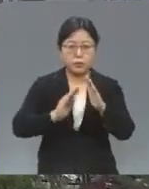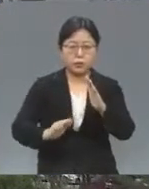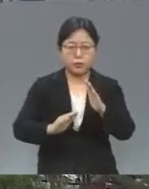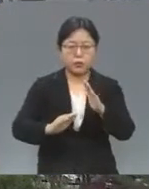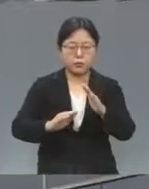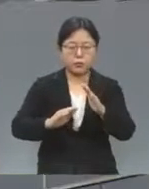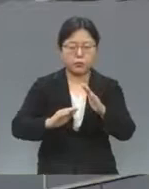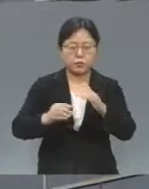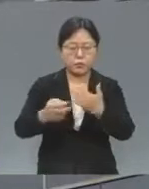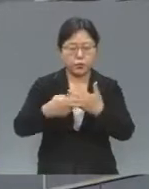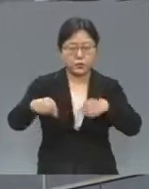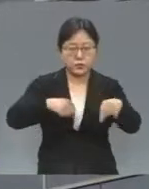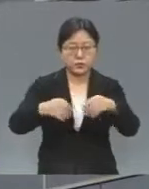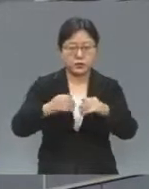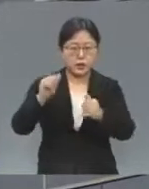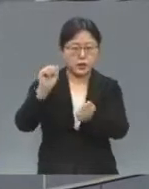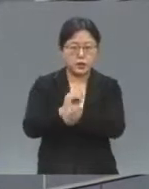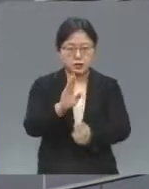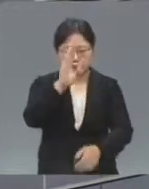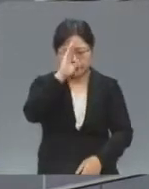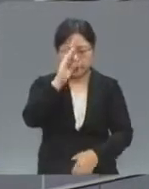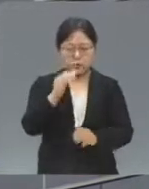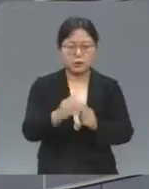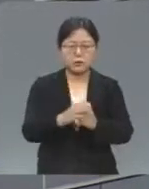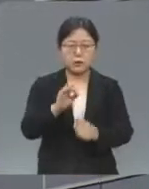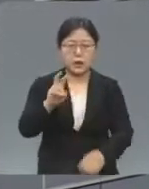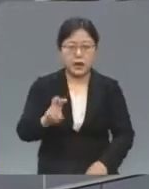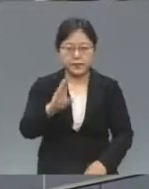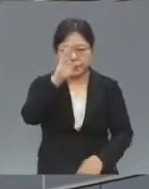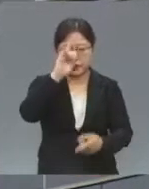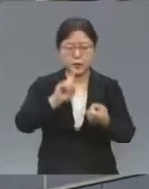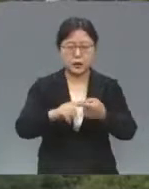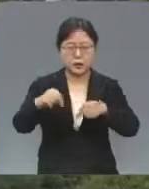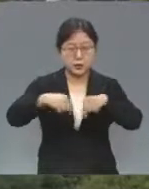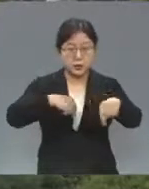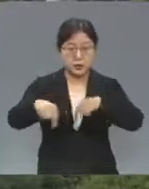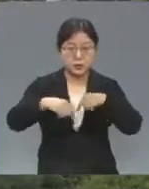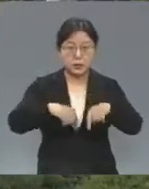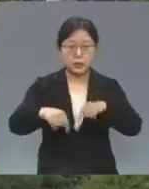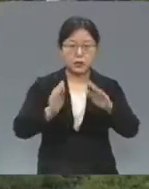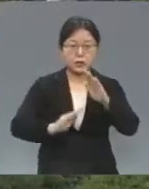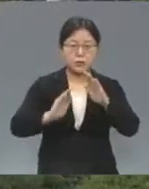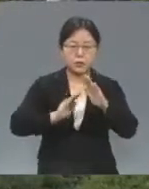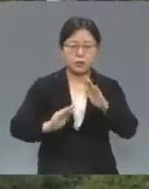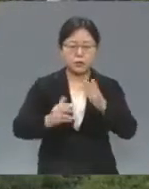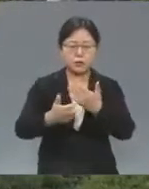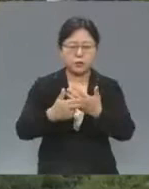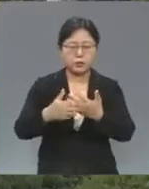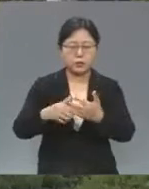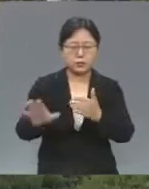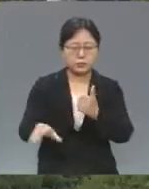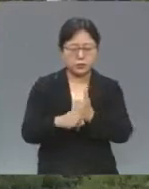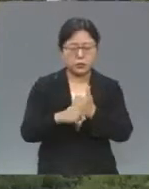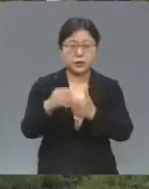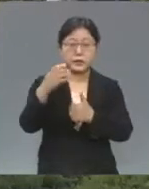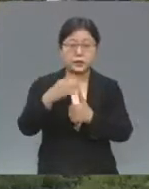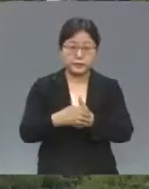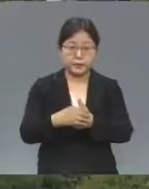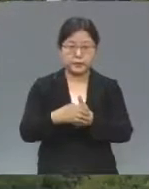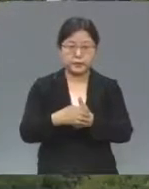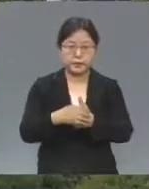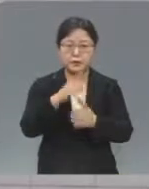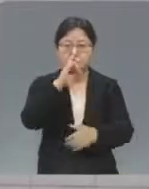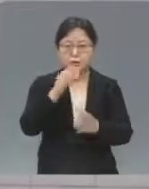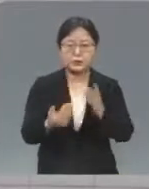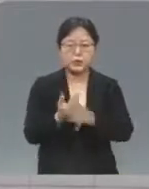정책관은 감염병 질환과 암 질병 등에 관한 정책과 공공 의료 전반을 총괄하는 직위로 중앙